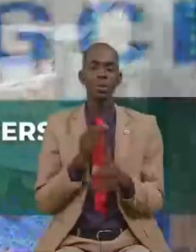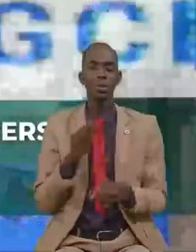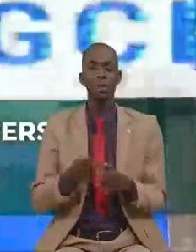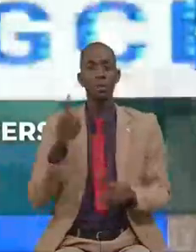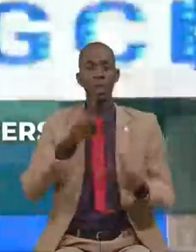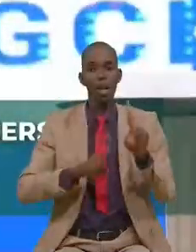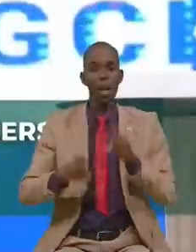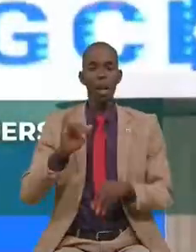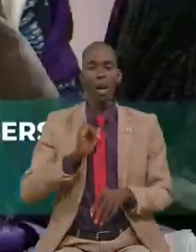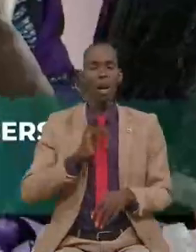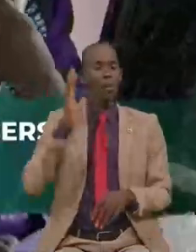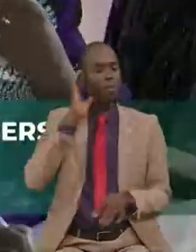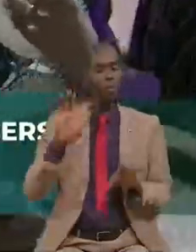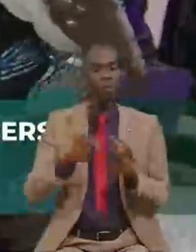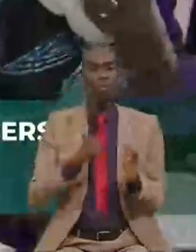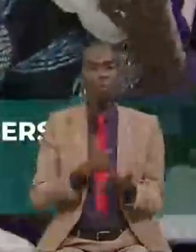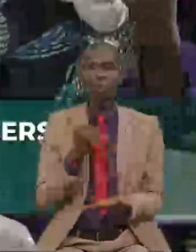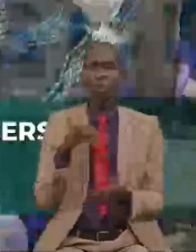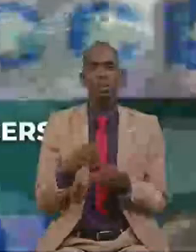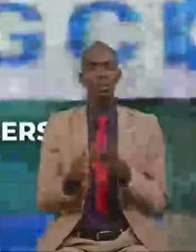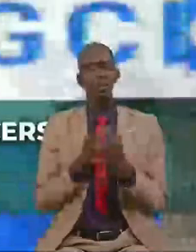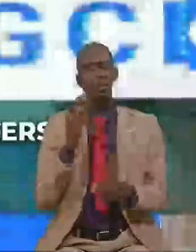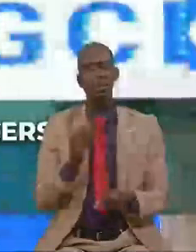Je le ferai.